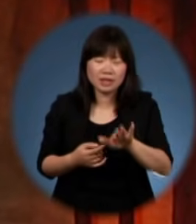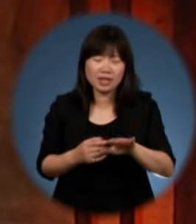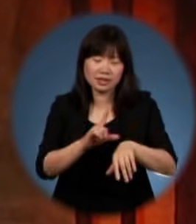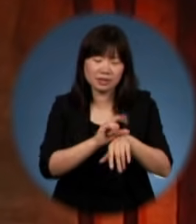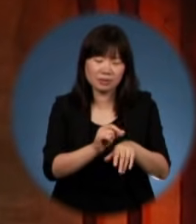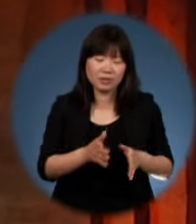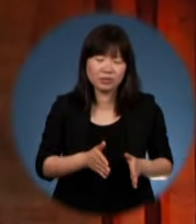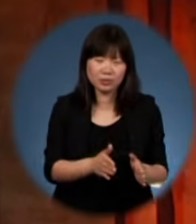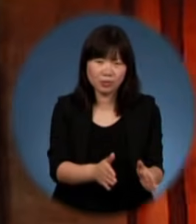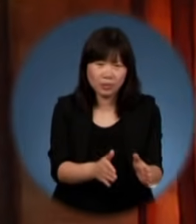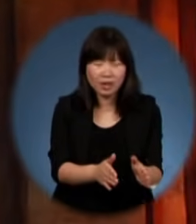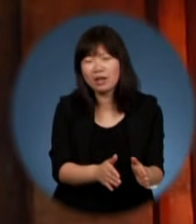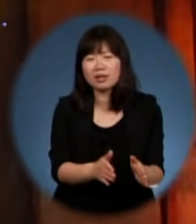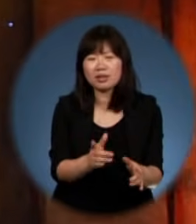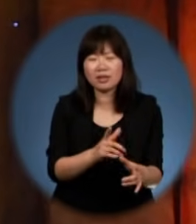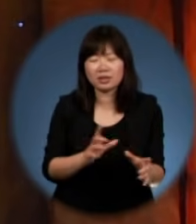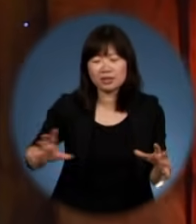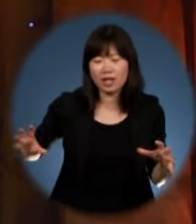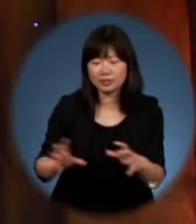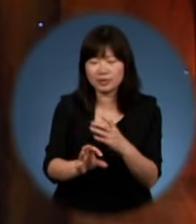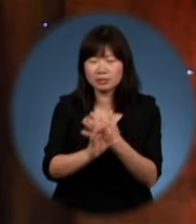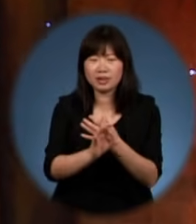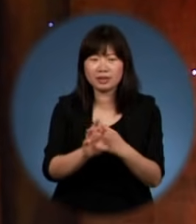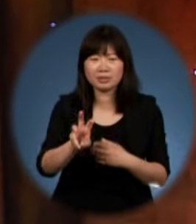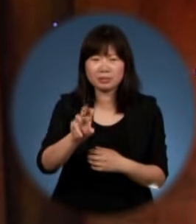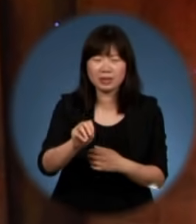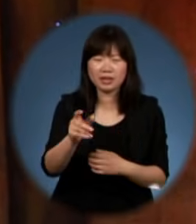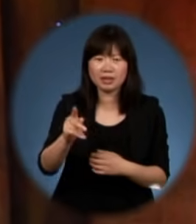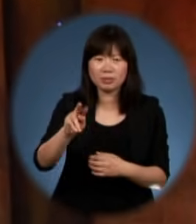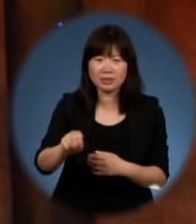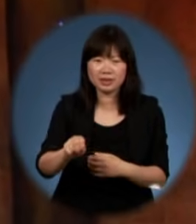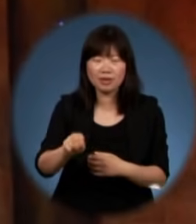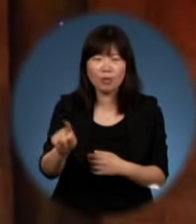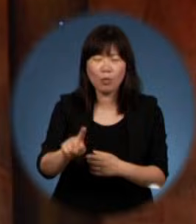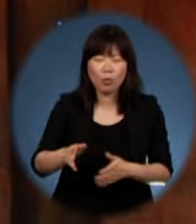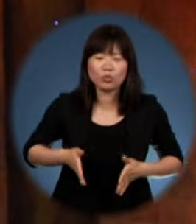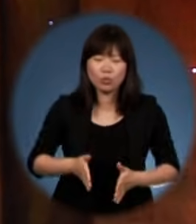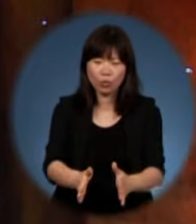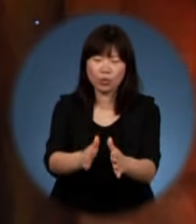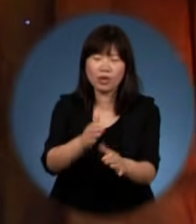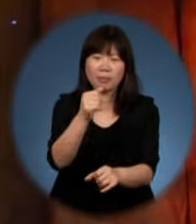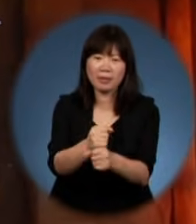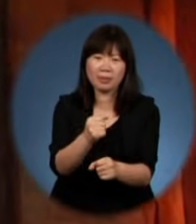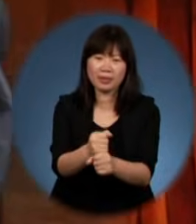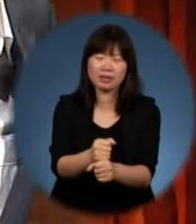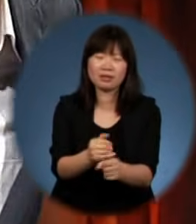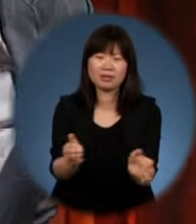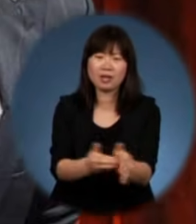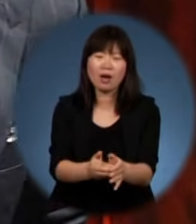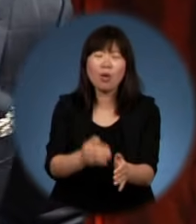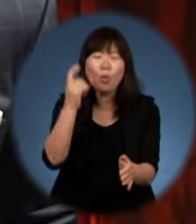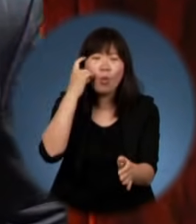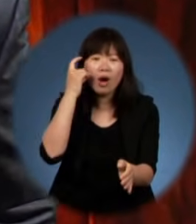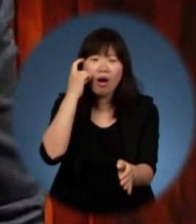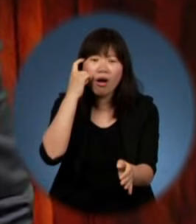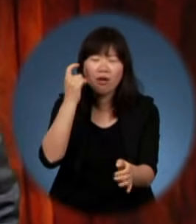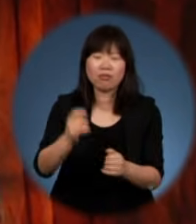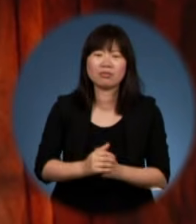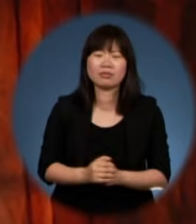들어와 사도 까지 합치면 요 30만 km 에 도를 닦아 습니다 왜 딱 갔을까요